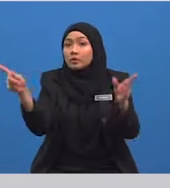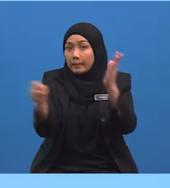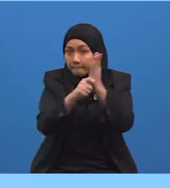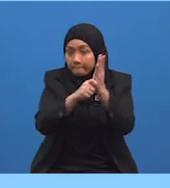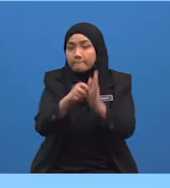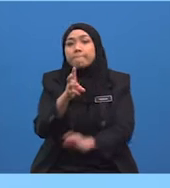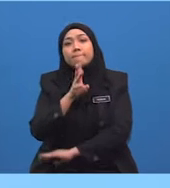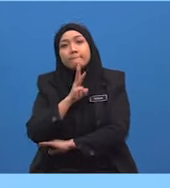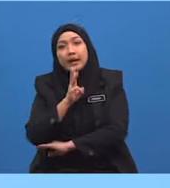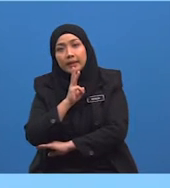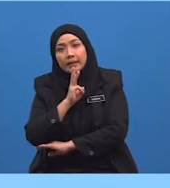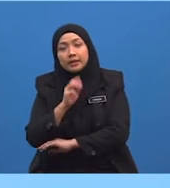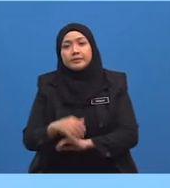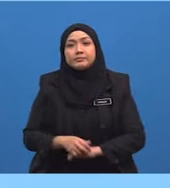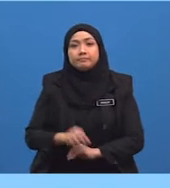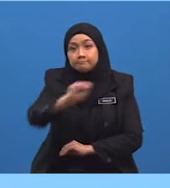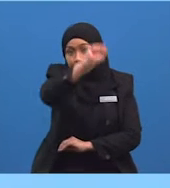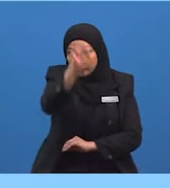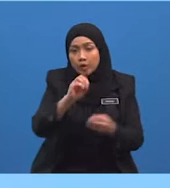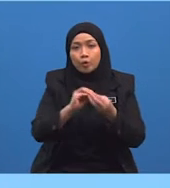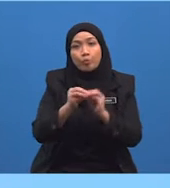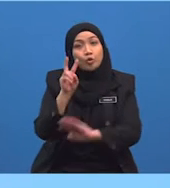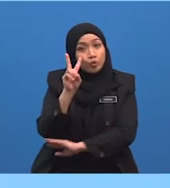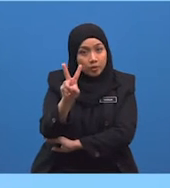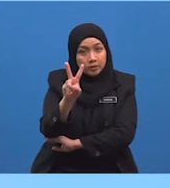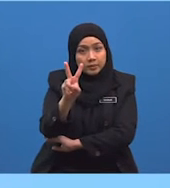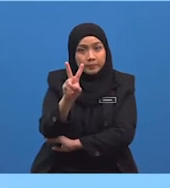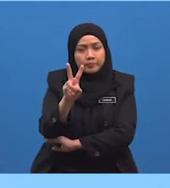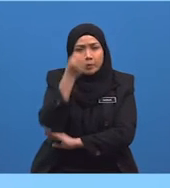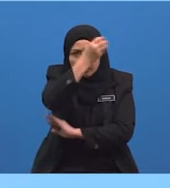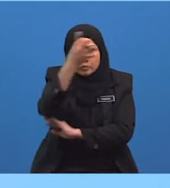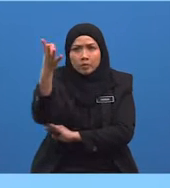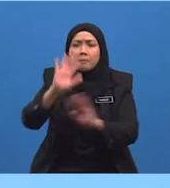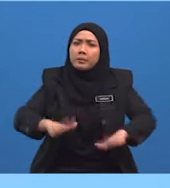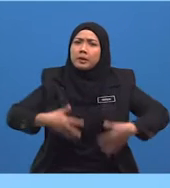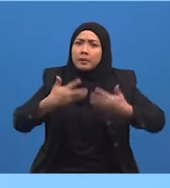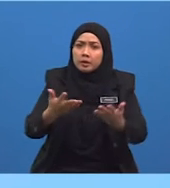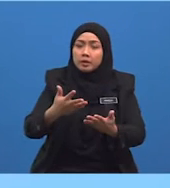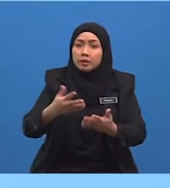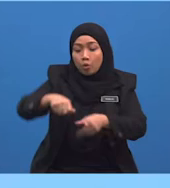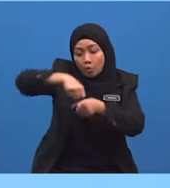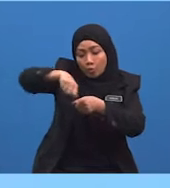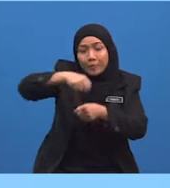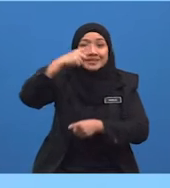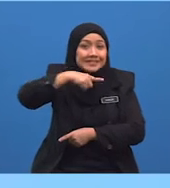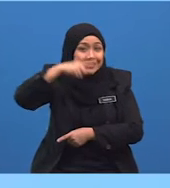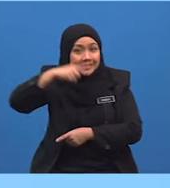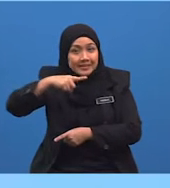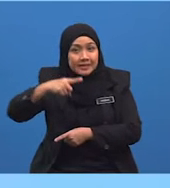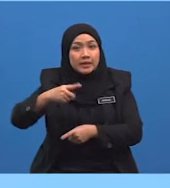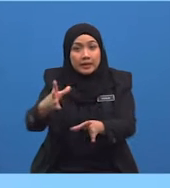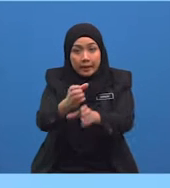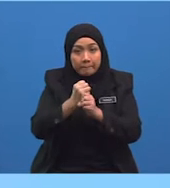murid-murid. Soalan kedua. Terangkan bagaimana ubat gigi